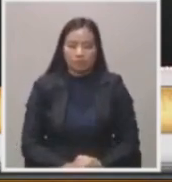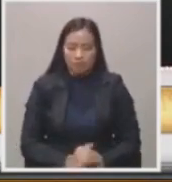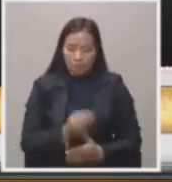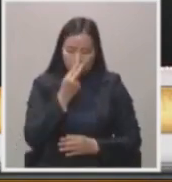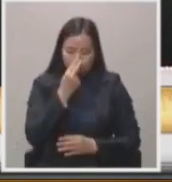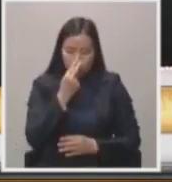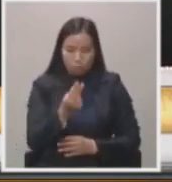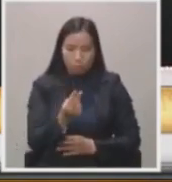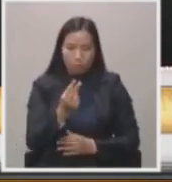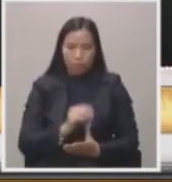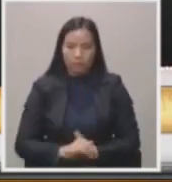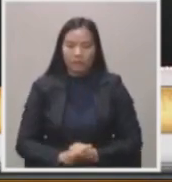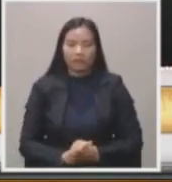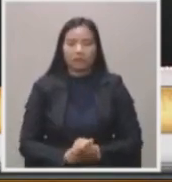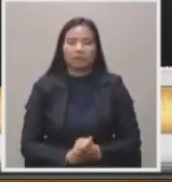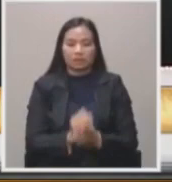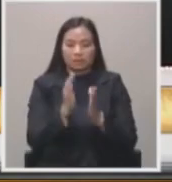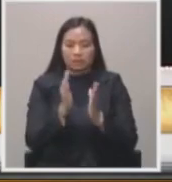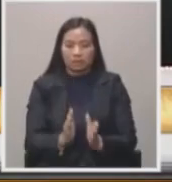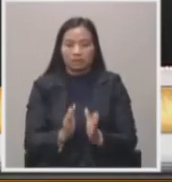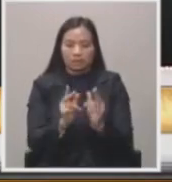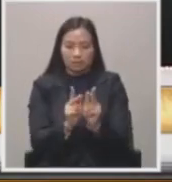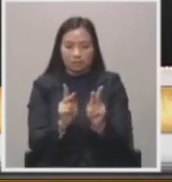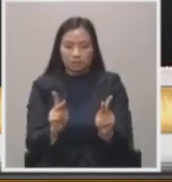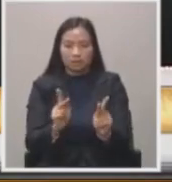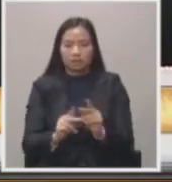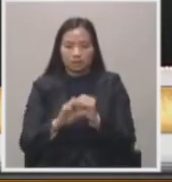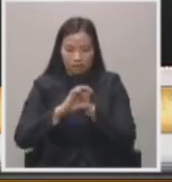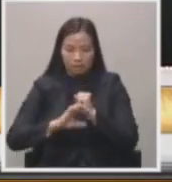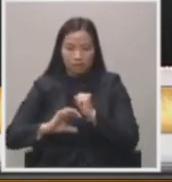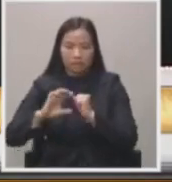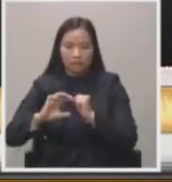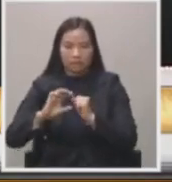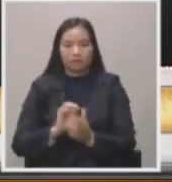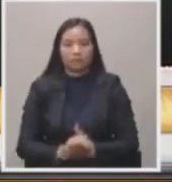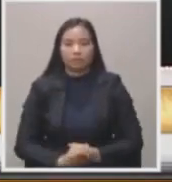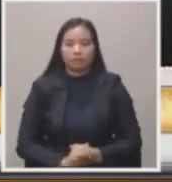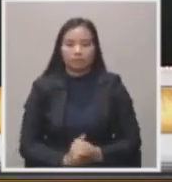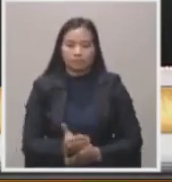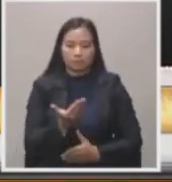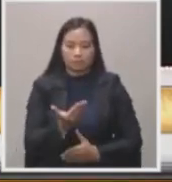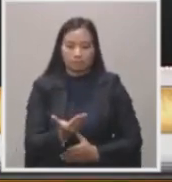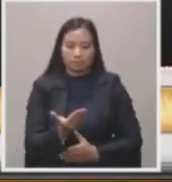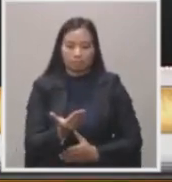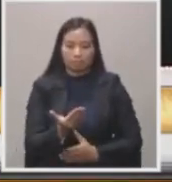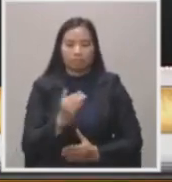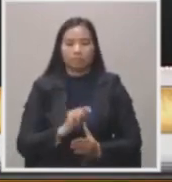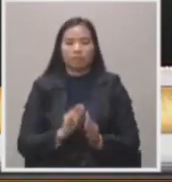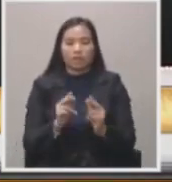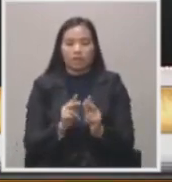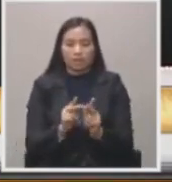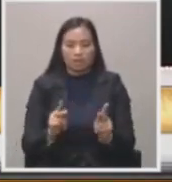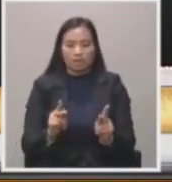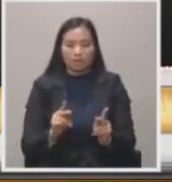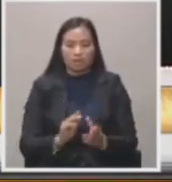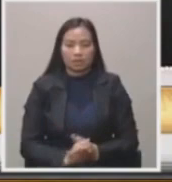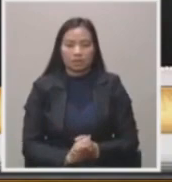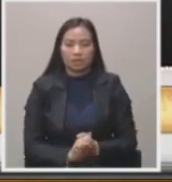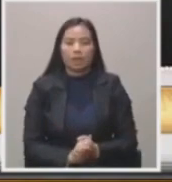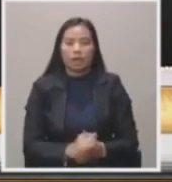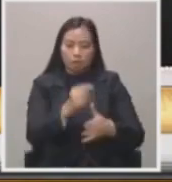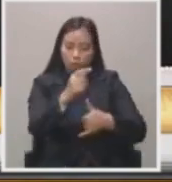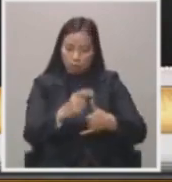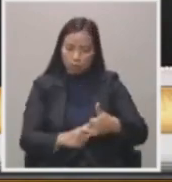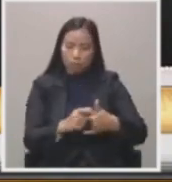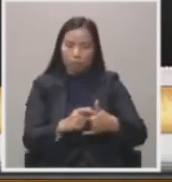ราดูในส่วนของผู้ที่จะมาเป็นคณะกรรมการกสทช.แล้วเนี่ยจะเห็นได้ชัดเจนว่ากรรมการในเรื่องของคุณส